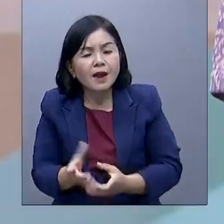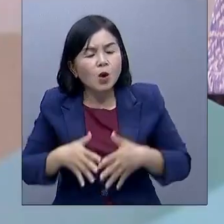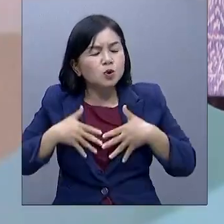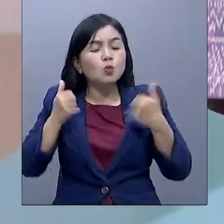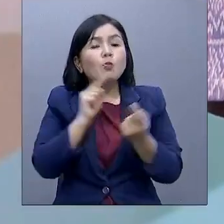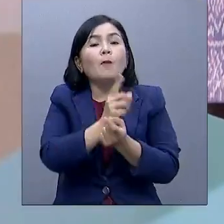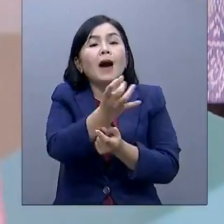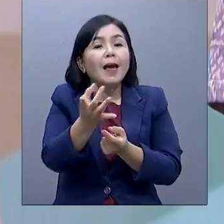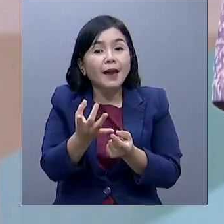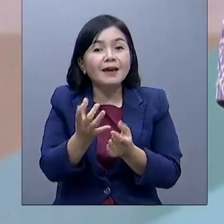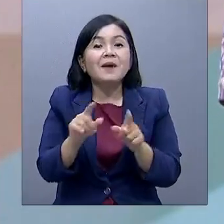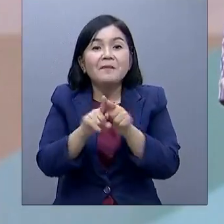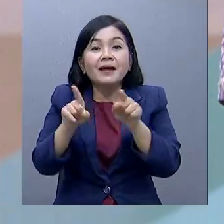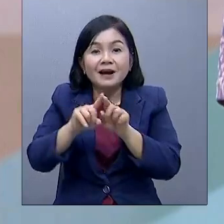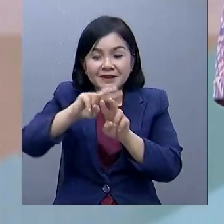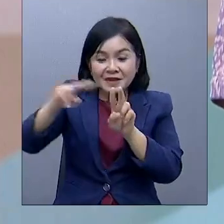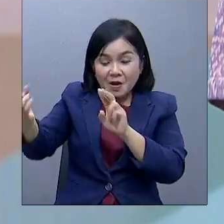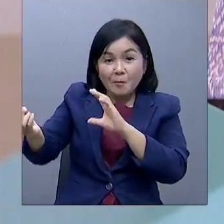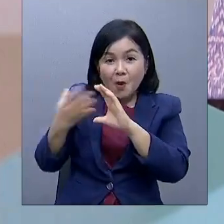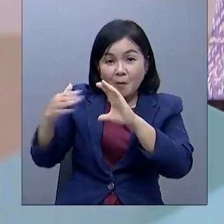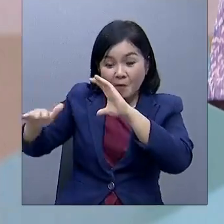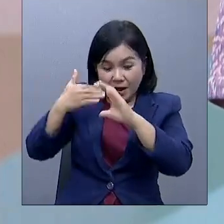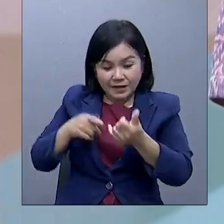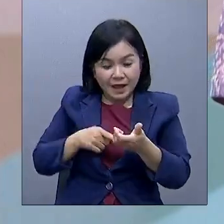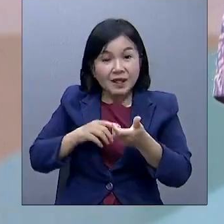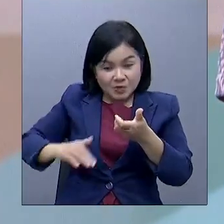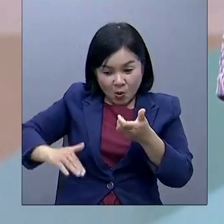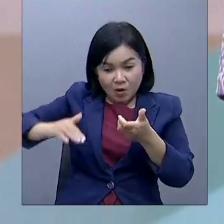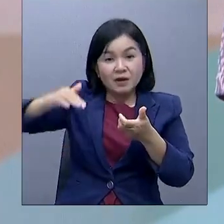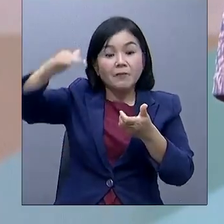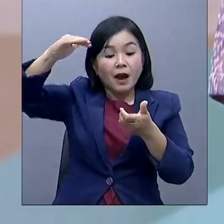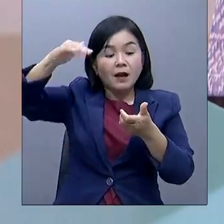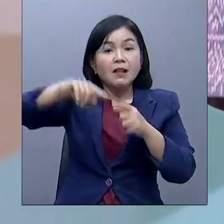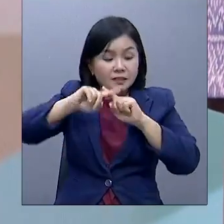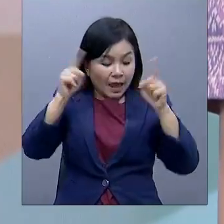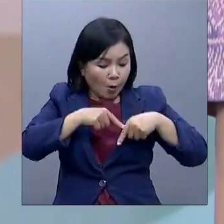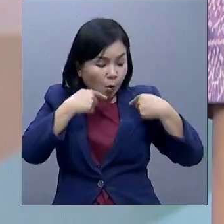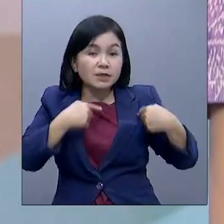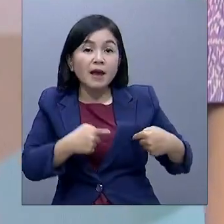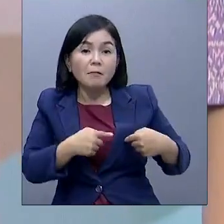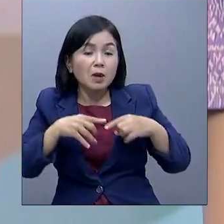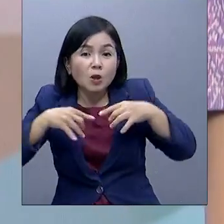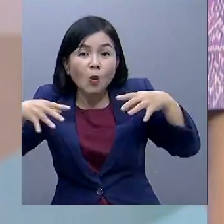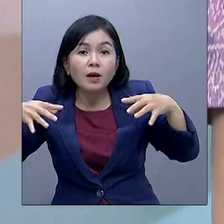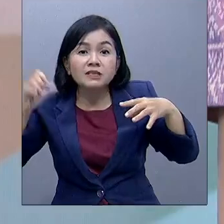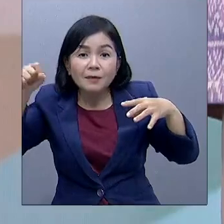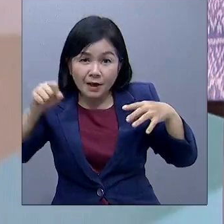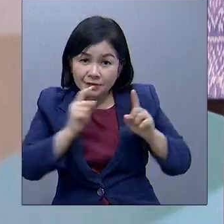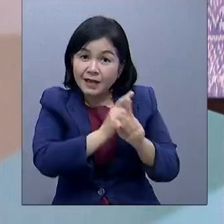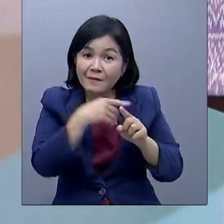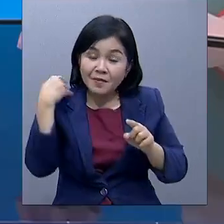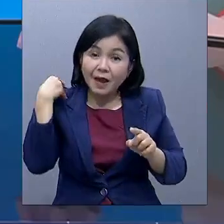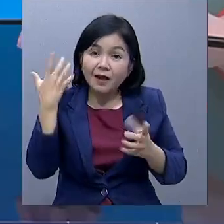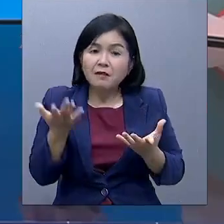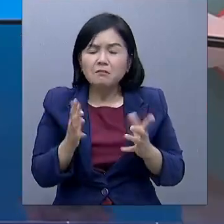ท็กไลน์ด้วยใช่ไหมคะเขาบอกว่าคนเราร้วนเติบโตขึ้นมาตามวัยแต่บางครั้งหัวใจตามไม่ทันน้องๆหัวใจตามทันกันไหมคะ